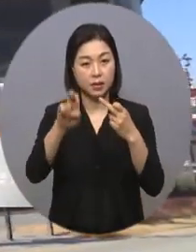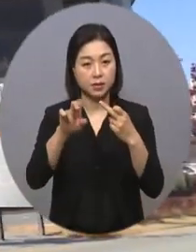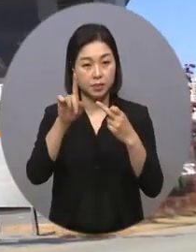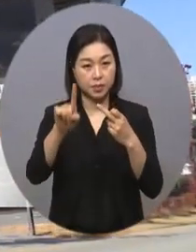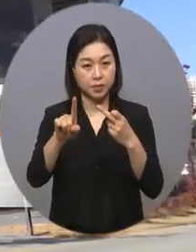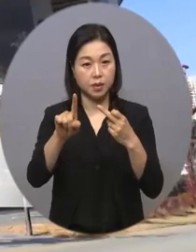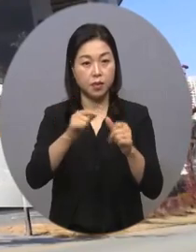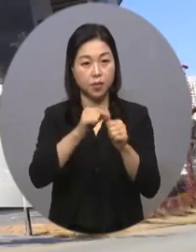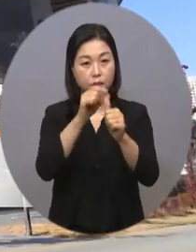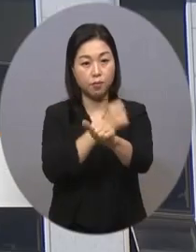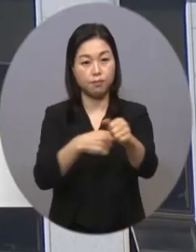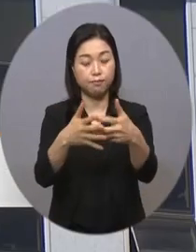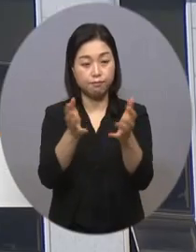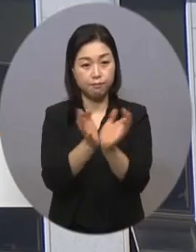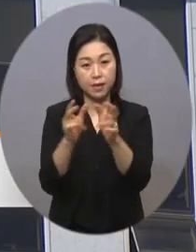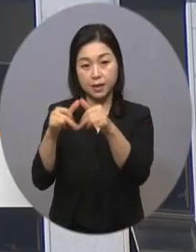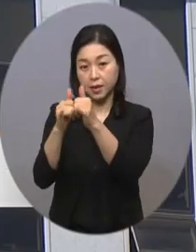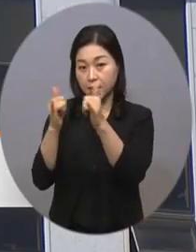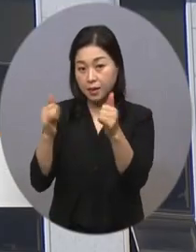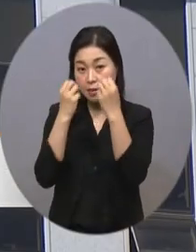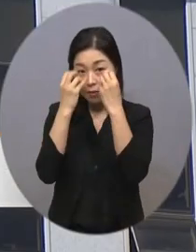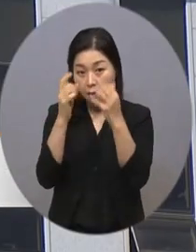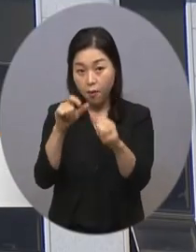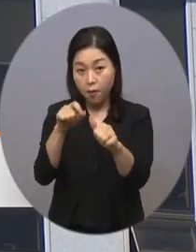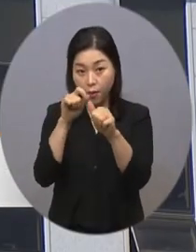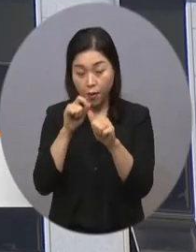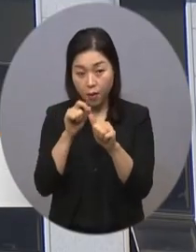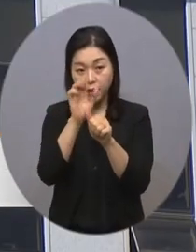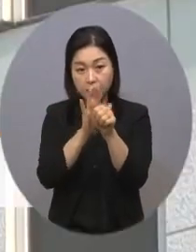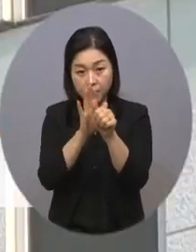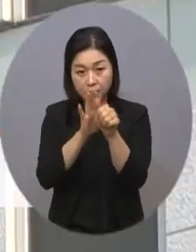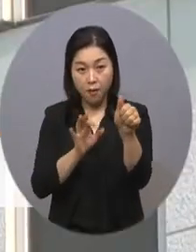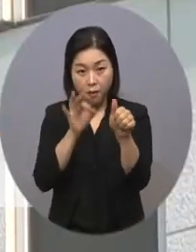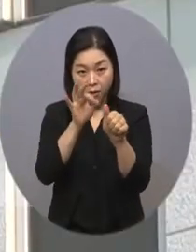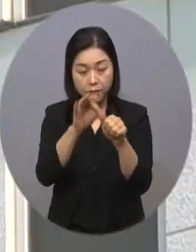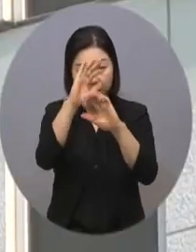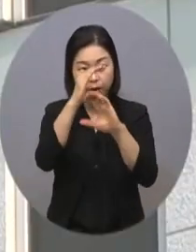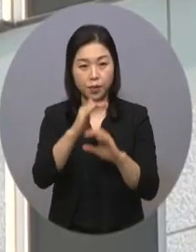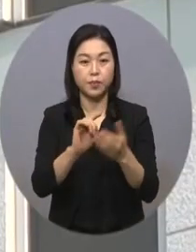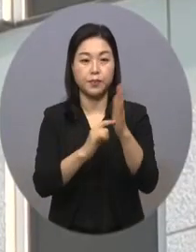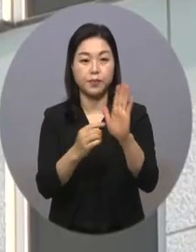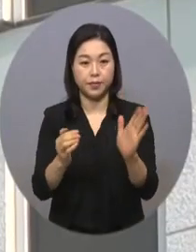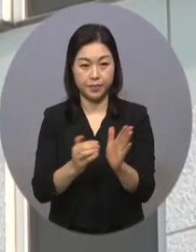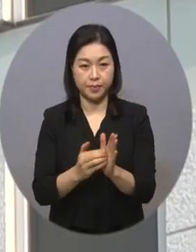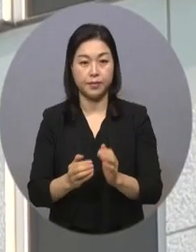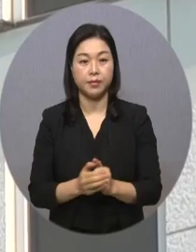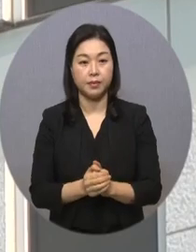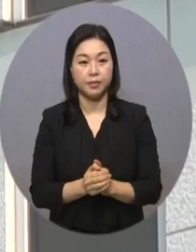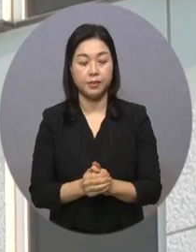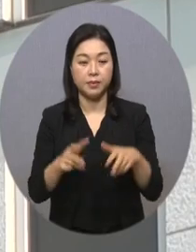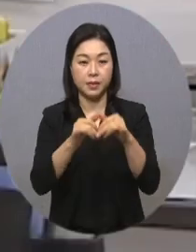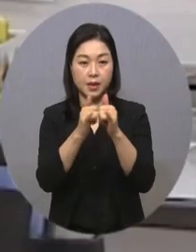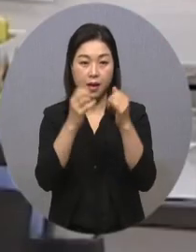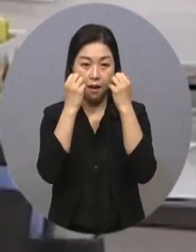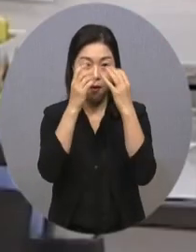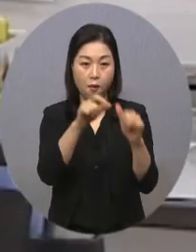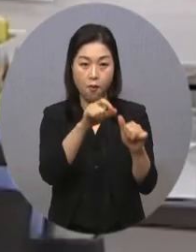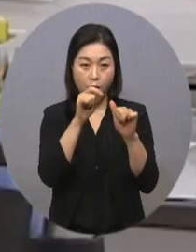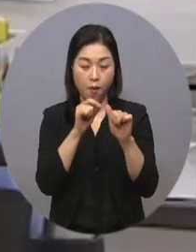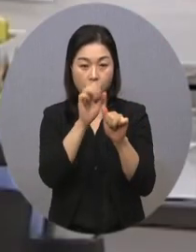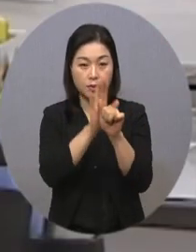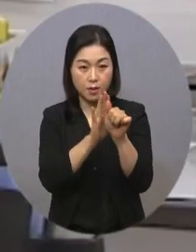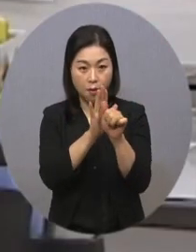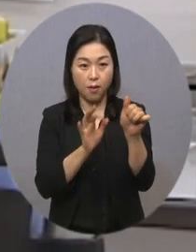같은 내용을 담은 장애인 신규 고용 장려금 관련 내용을 공고했습니다. 장애인 신규 고용 장려금은